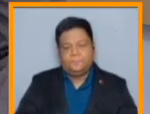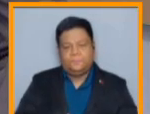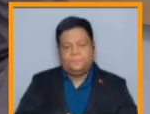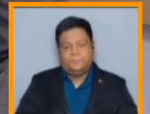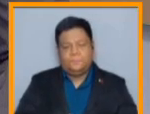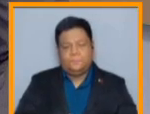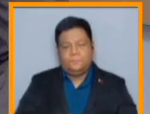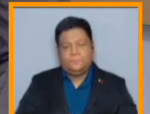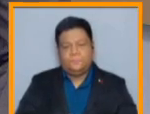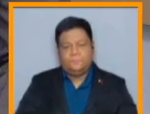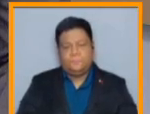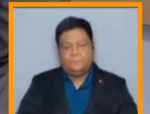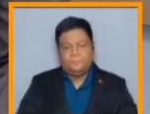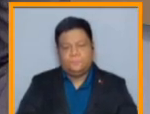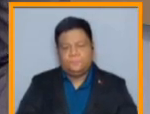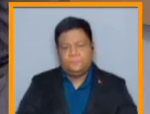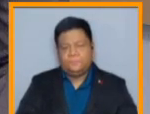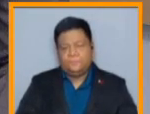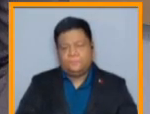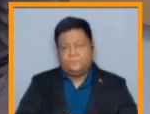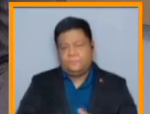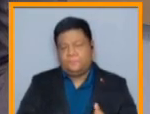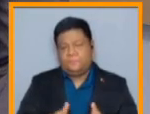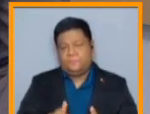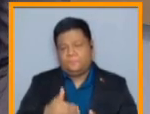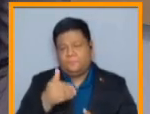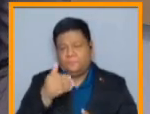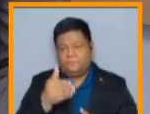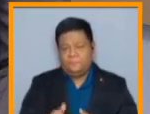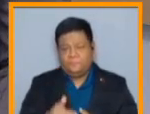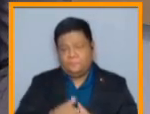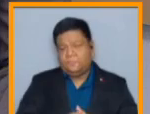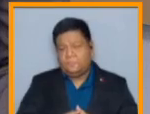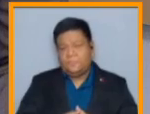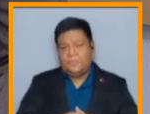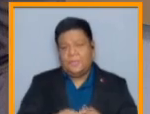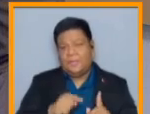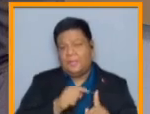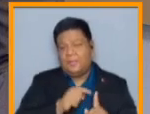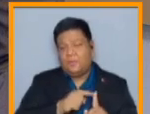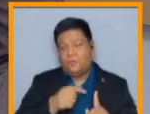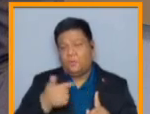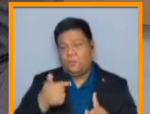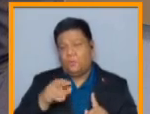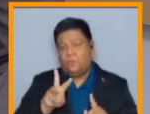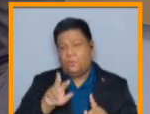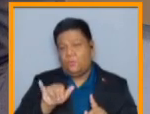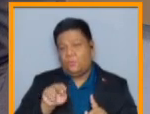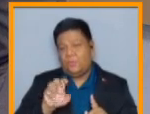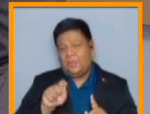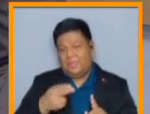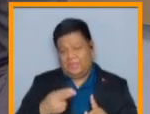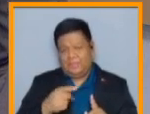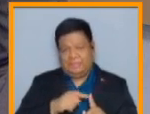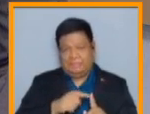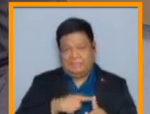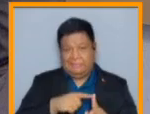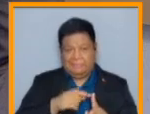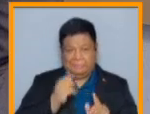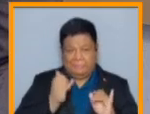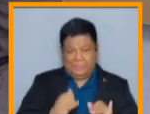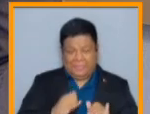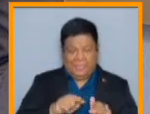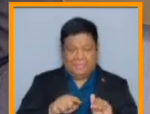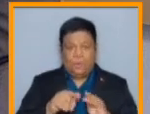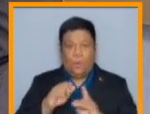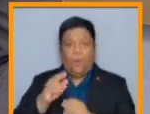Posibleng maharap sa karagdagang reklamo si Poblacion Girl o Gwyneth Chua na tumakas sa kanyang quarantine. Maghahain din ng whole departure order